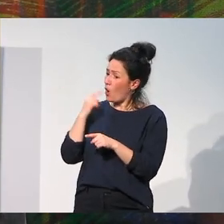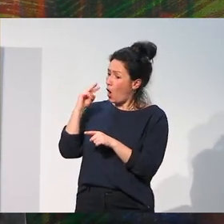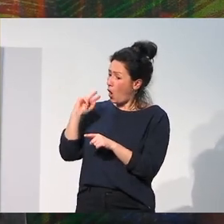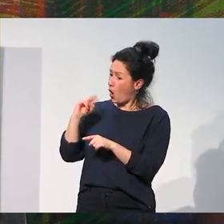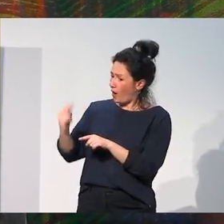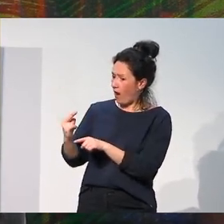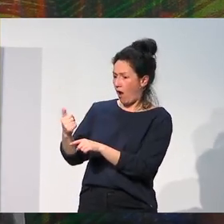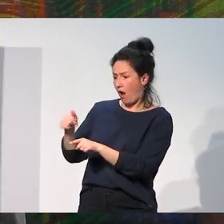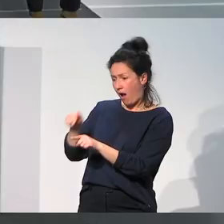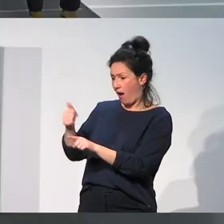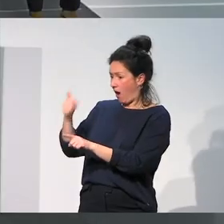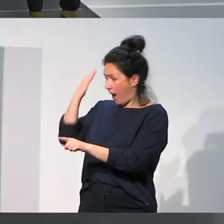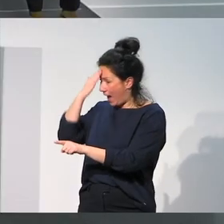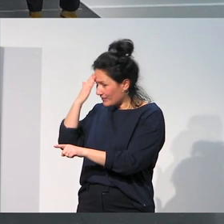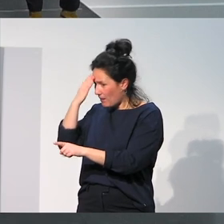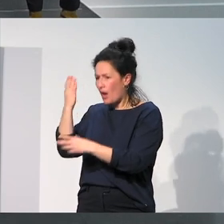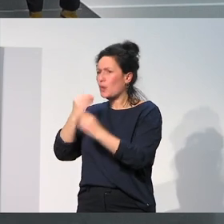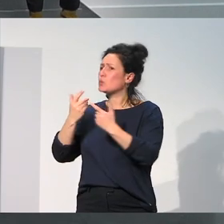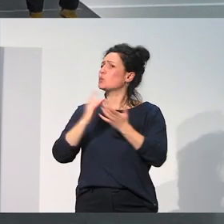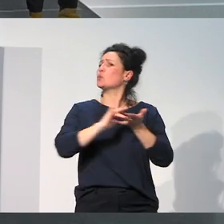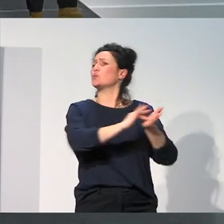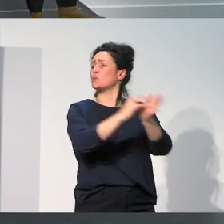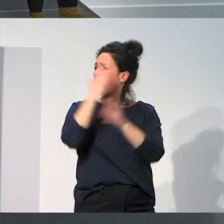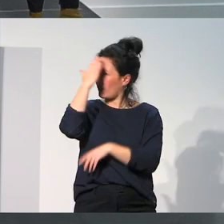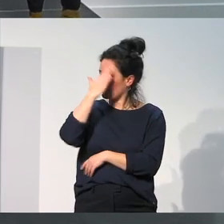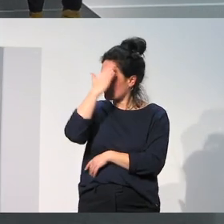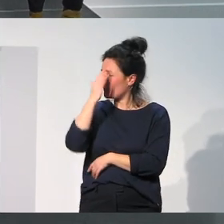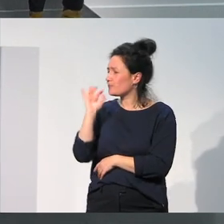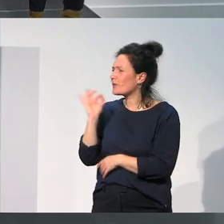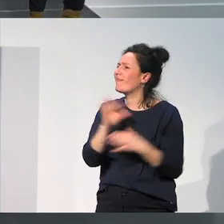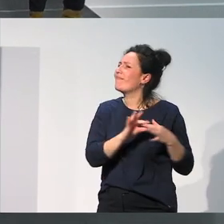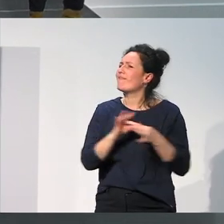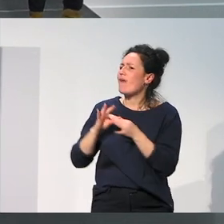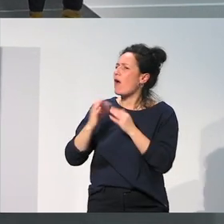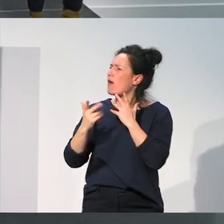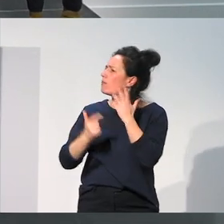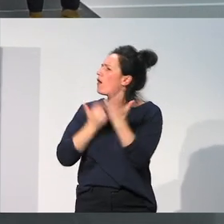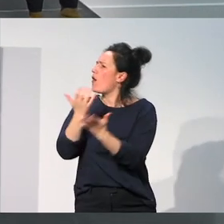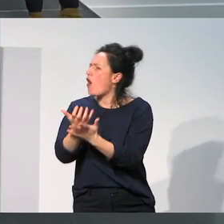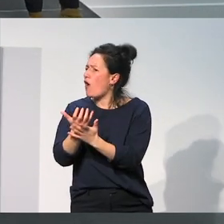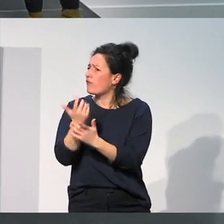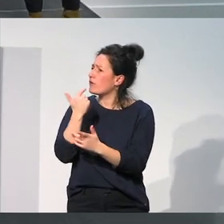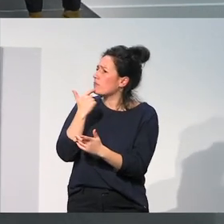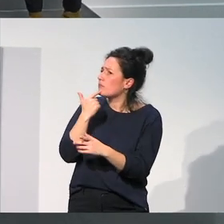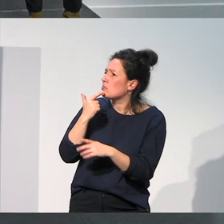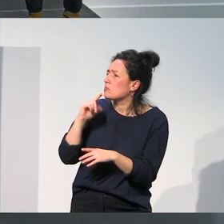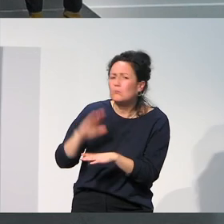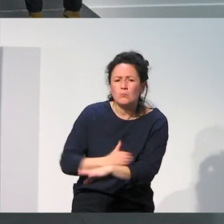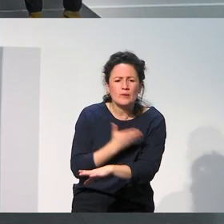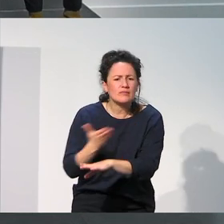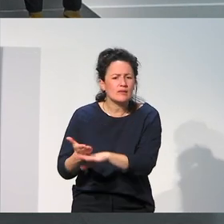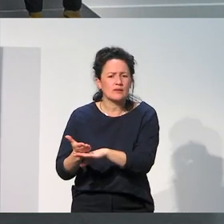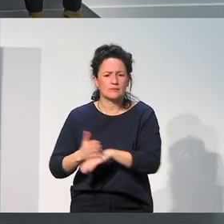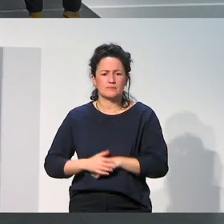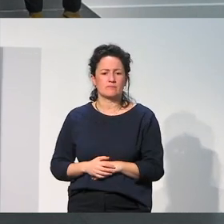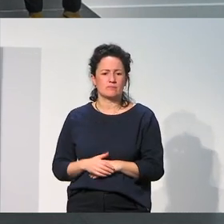De l'animal, ah. Et c'était dans une œuvre d'éco-poétique. Alors. Tirée d'une œuvre d'éco-poétique, alors, donc je pense que c'était dans aussi. C'est